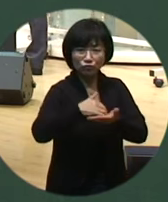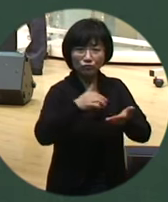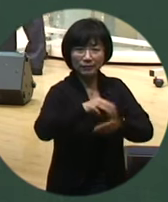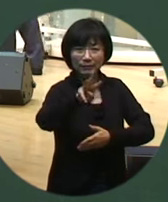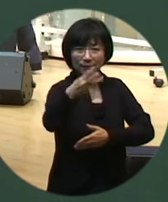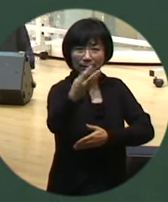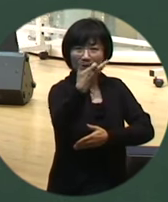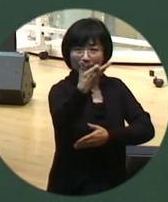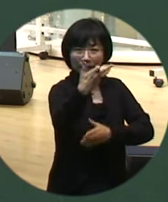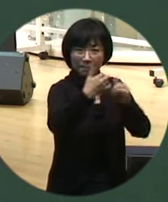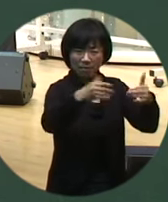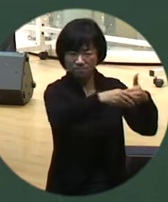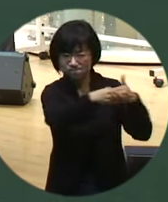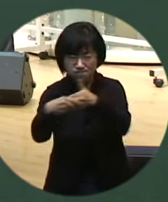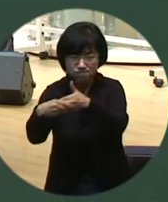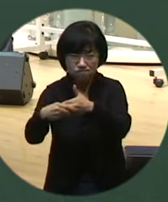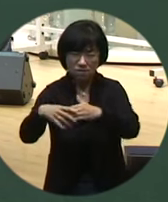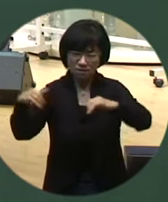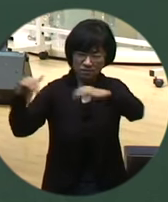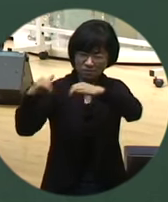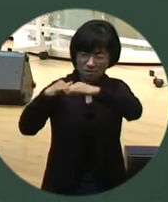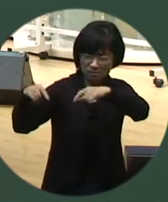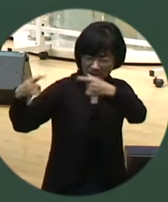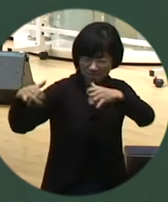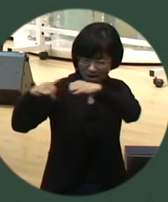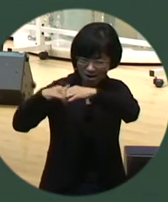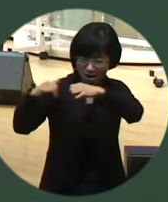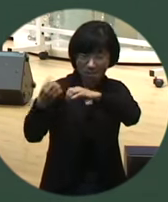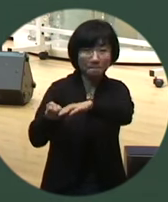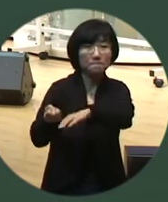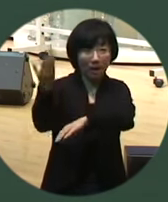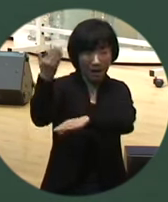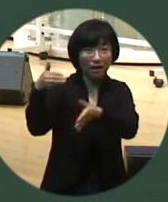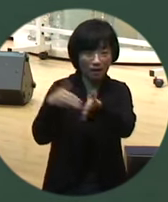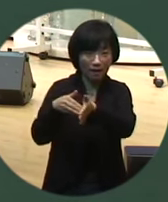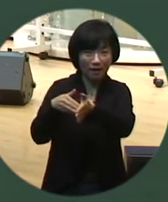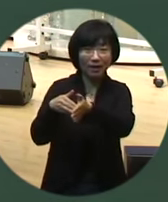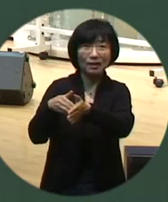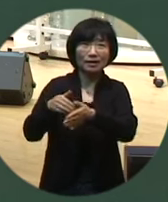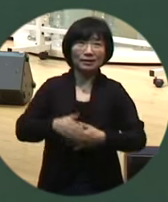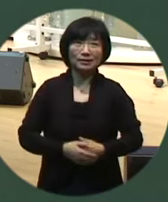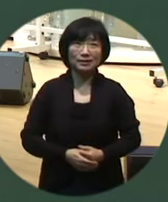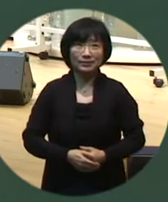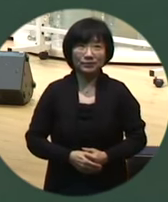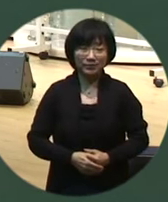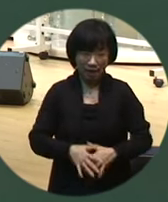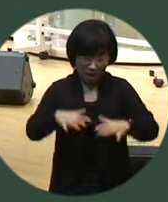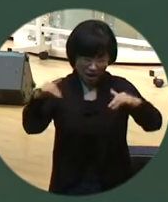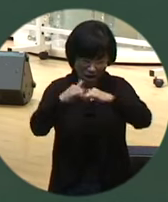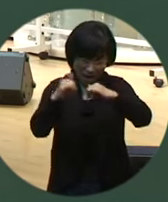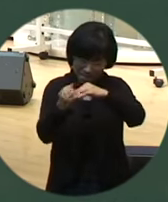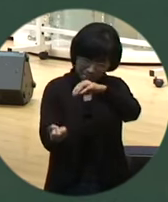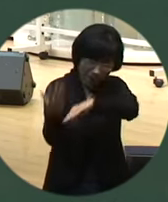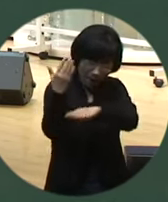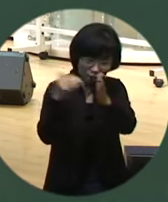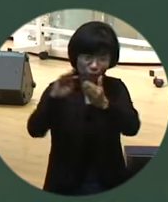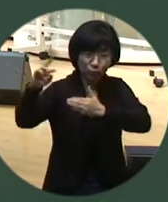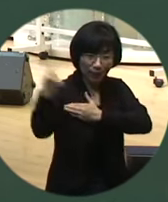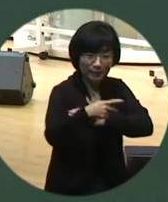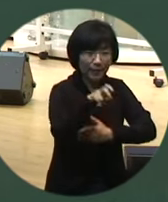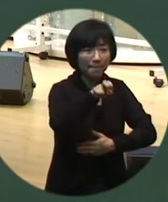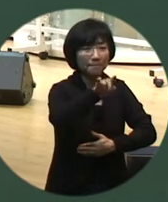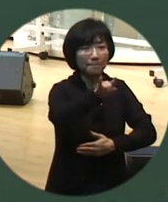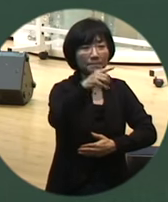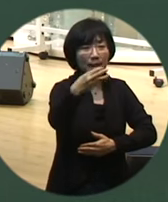전쟁에서 승리했잖아요. Abraham took the 318 armed men that he had trained in his own household and he won and won. 전쟁에 승리하고 돌아와서 멜기세덱에게